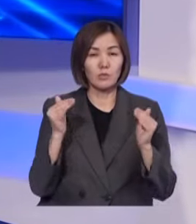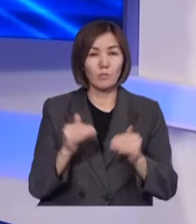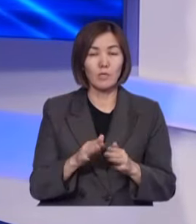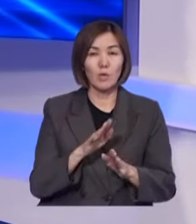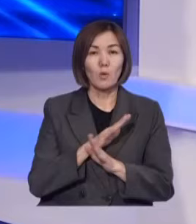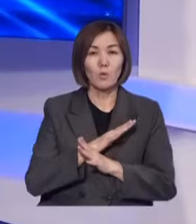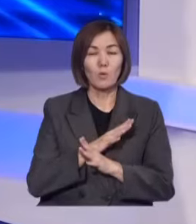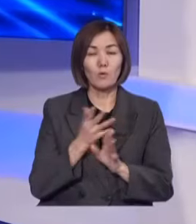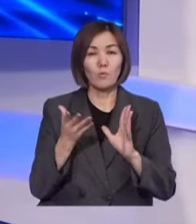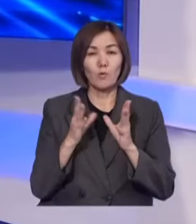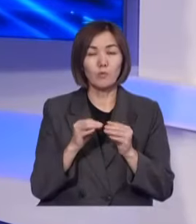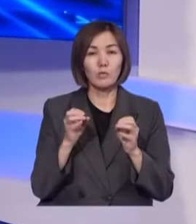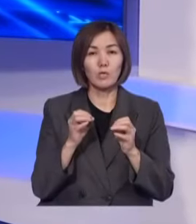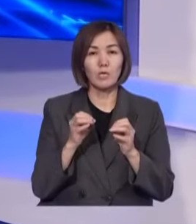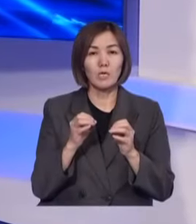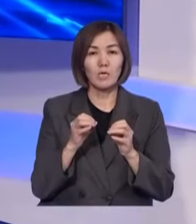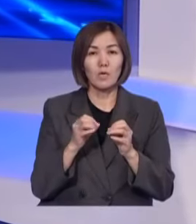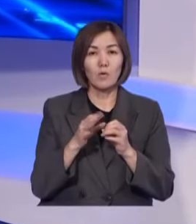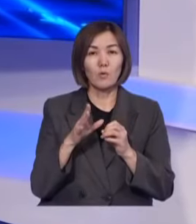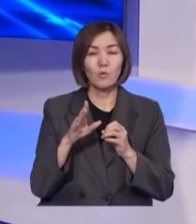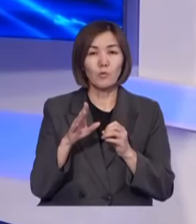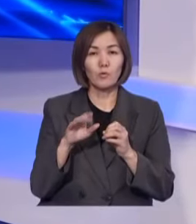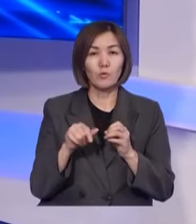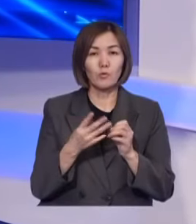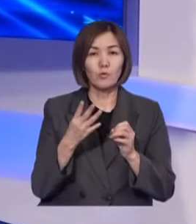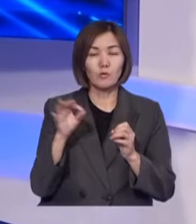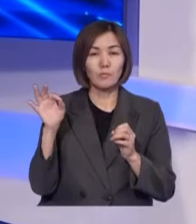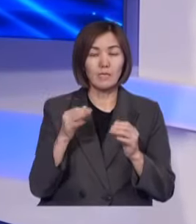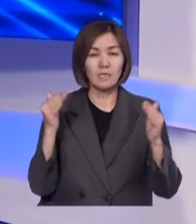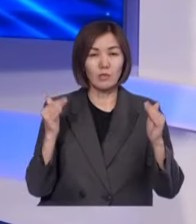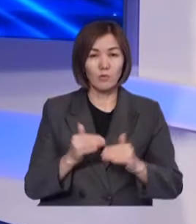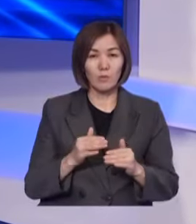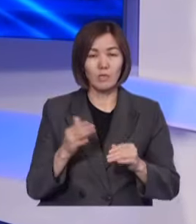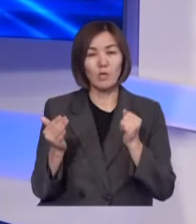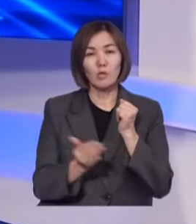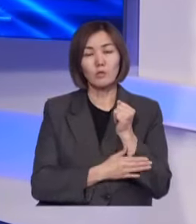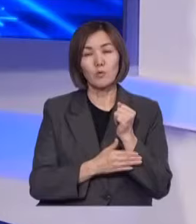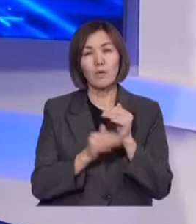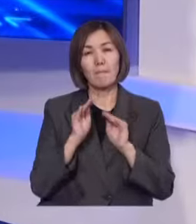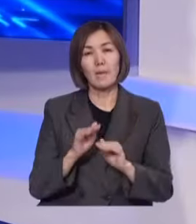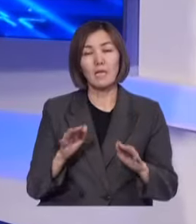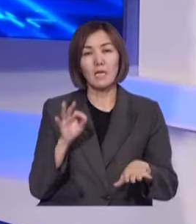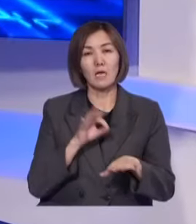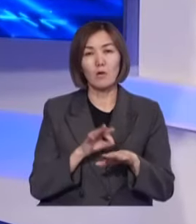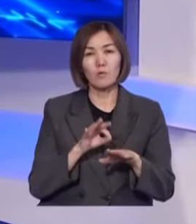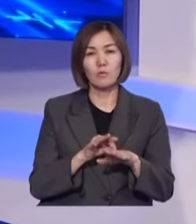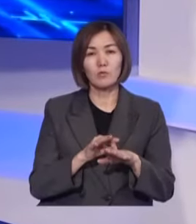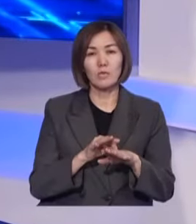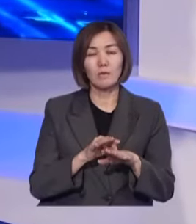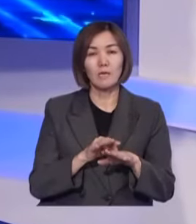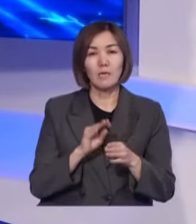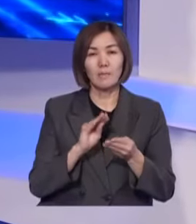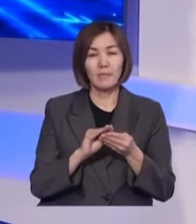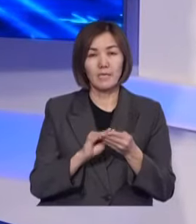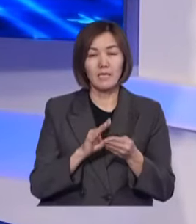көрсеткіші 100 мың адамға шаққанда 14.3%-ке түсіп отыр. Десе де соңғы жылдары балалар арасындағы аурушаңдық көрсеткіші бір деңгейде,